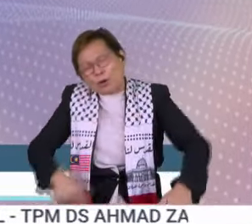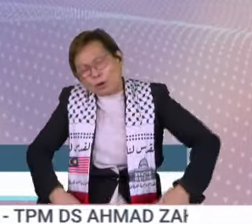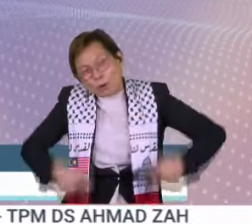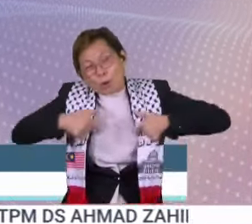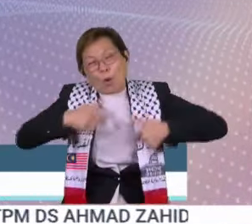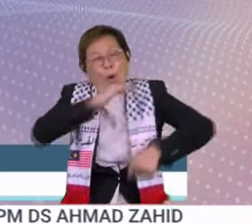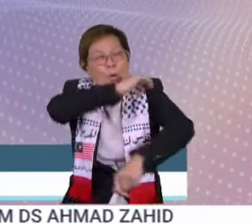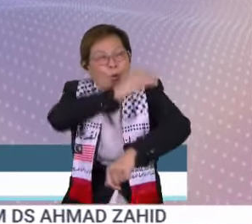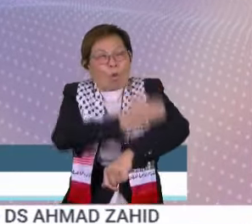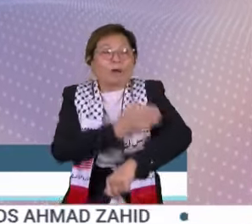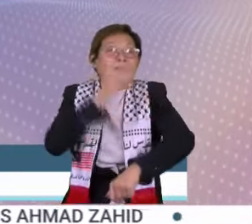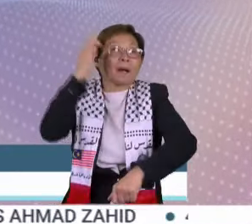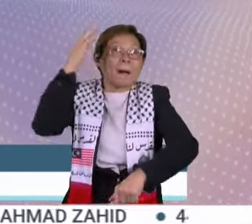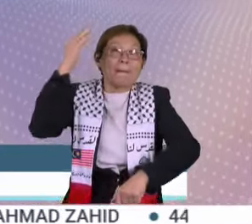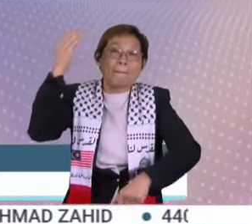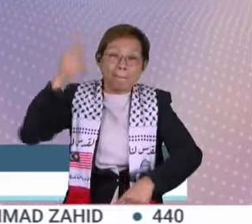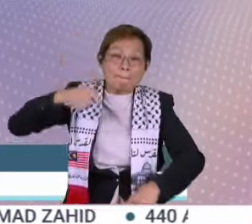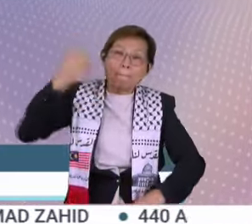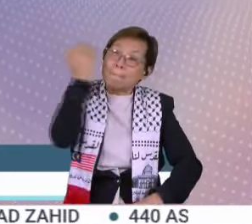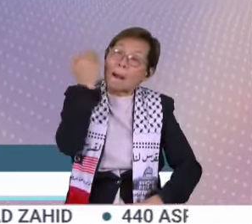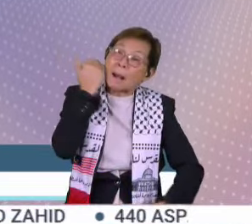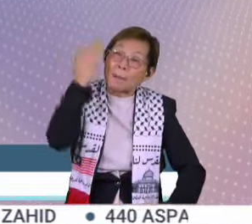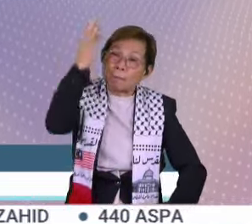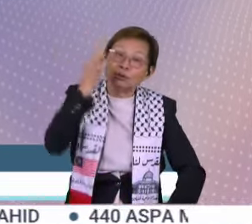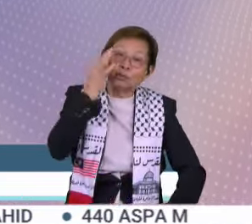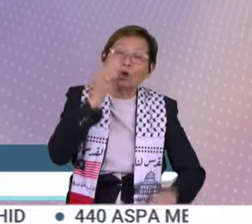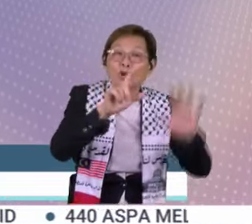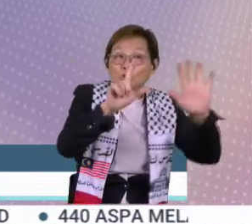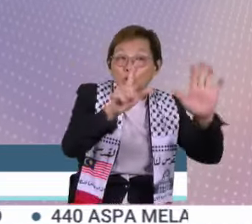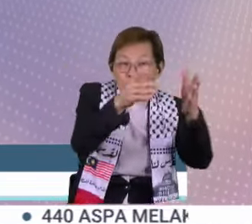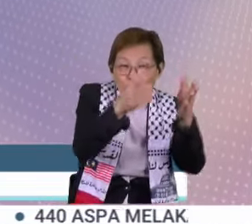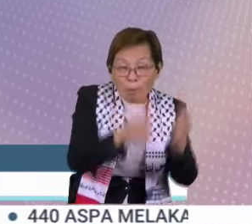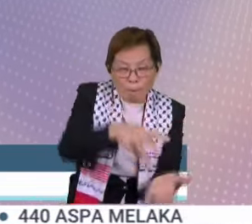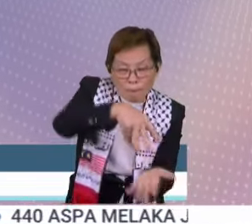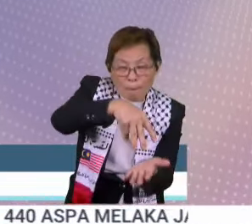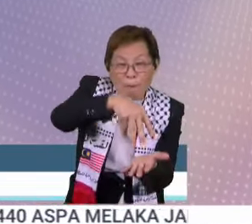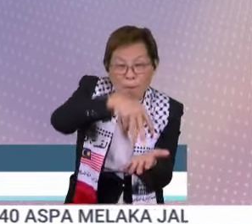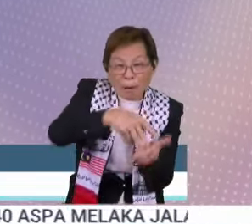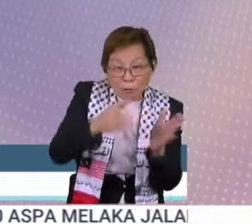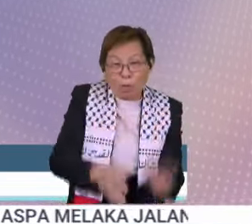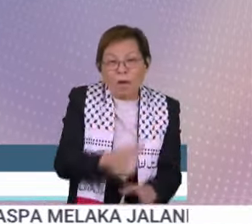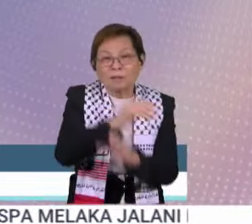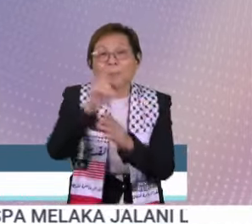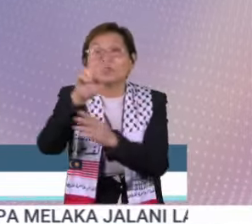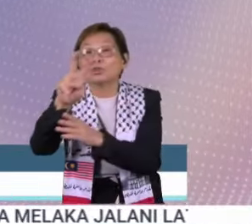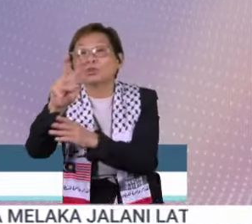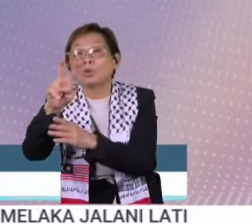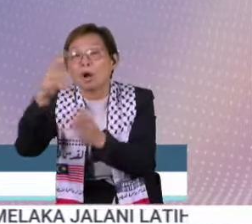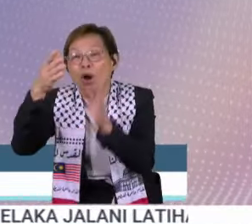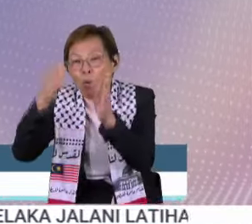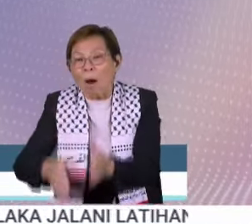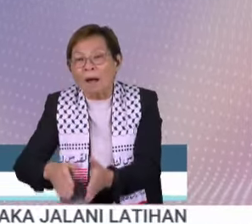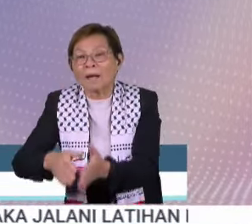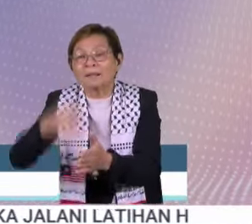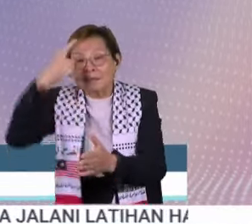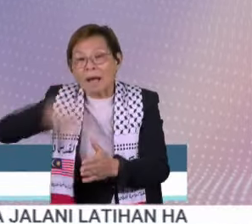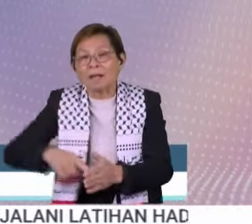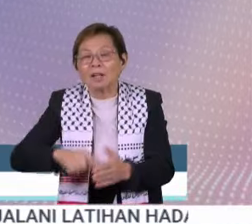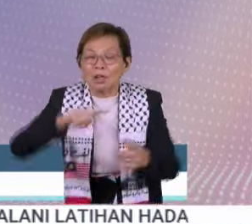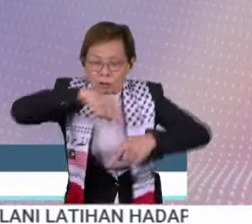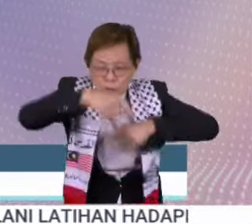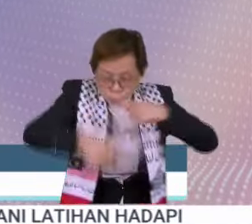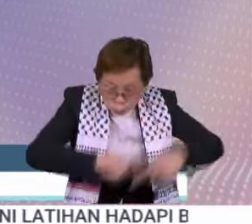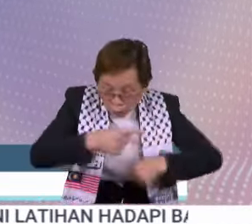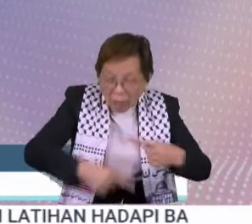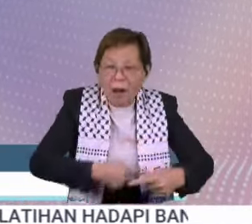Persekutuan 2023. Hukuman 7 banduan akhir termasuk 2 warga Thailand telah diganti kepada penjara seumur hidup